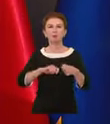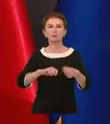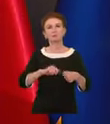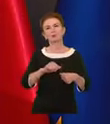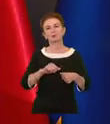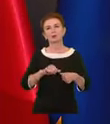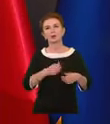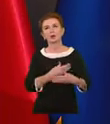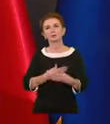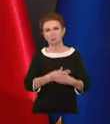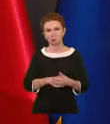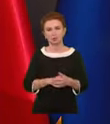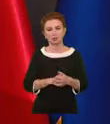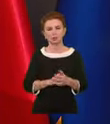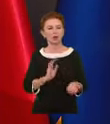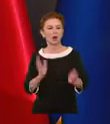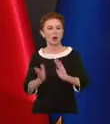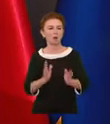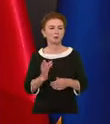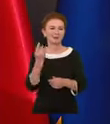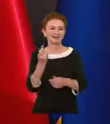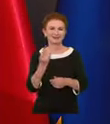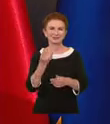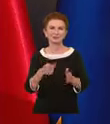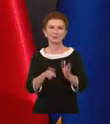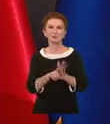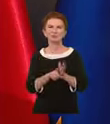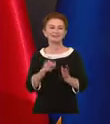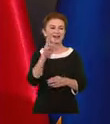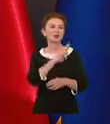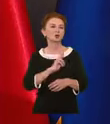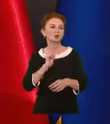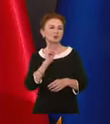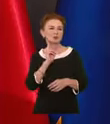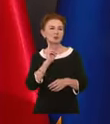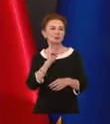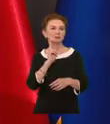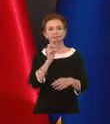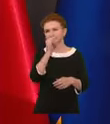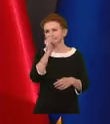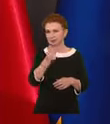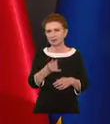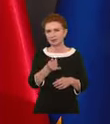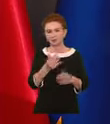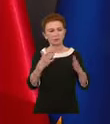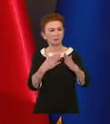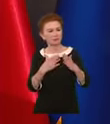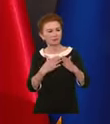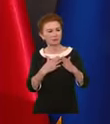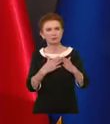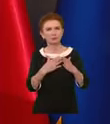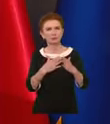jako opiece nad dziećmi dla rodziców, którzy po prostu nie są w stanie czy nie mogą w domu tych